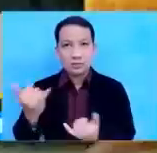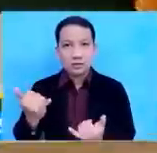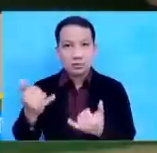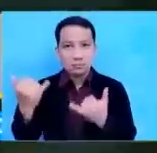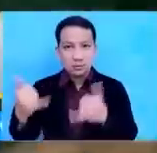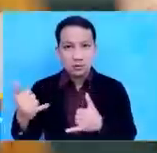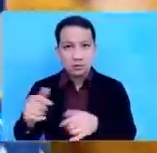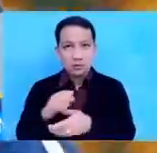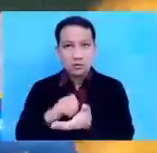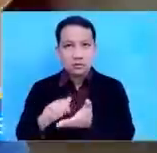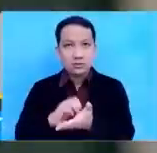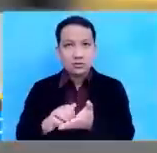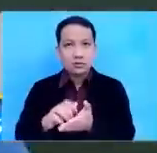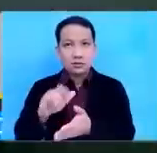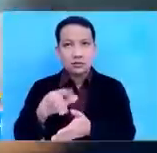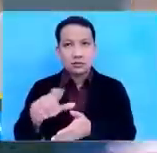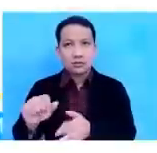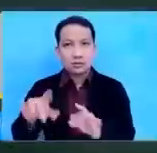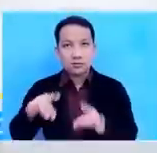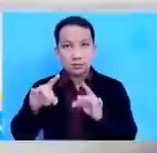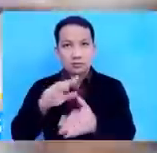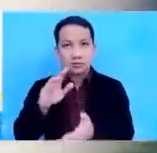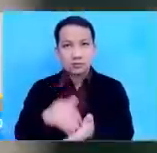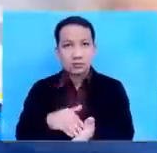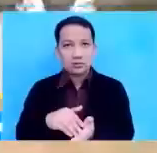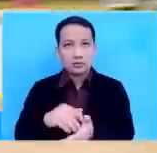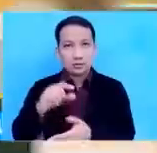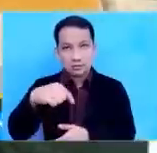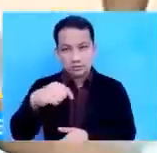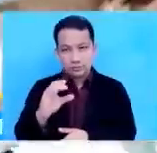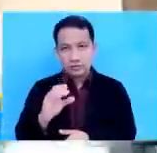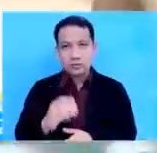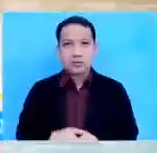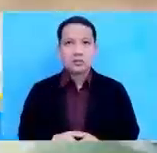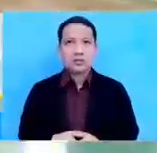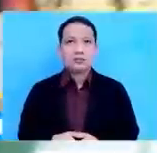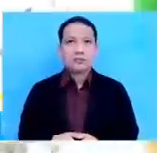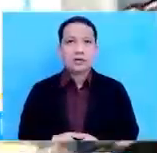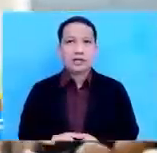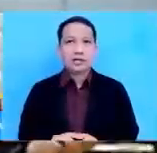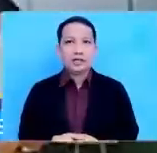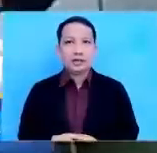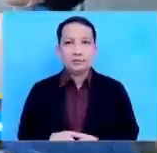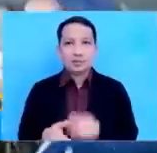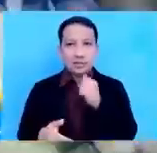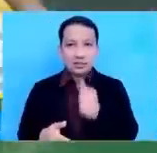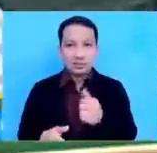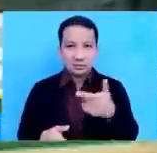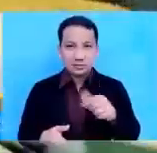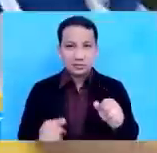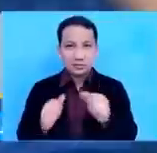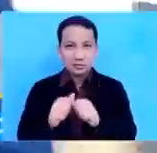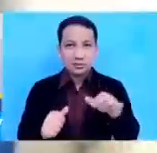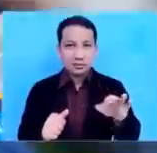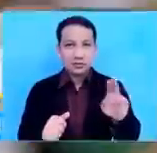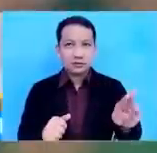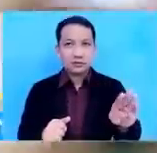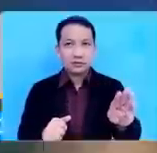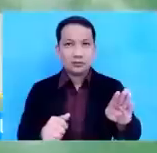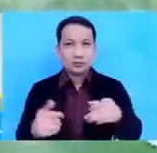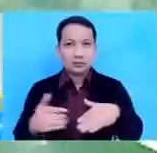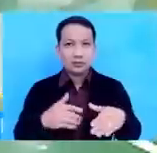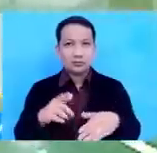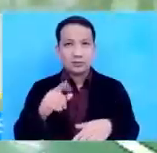ang koponan sa Aero Center Basketball Court sa Quezon City. Kahapon, nag-tune-up game sila ng FIU Baby